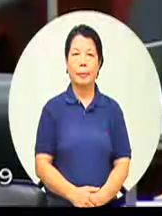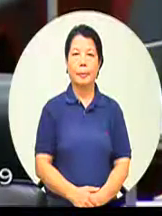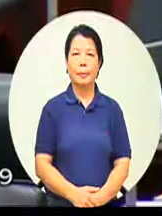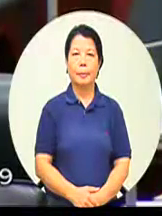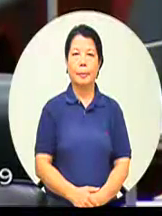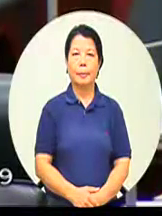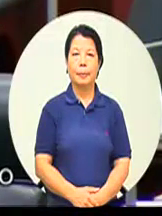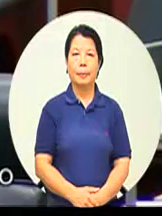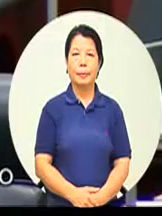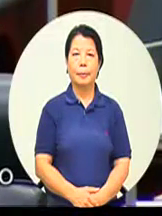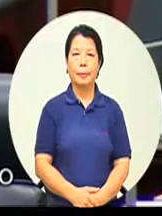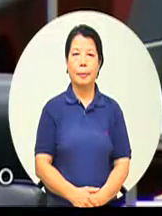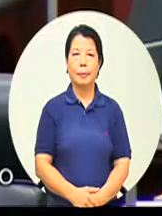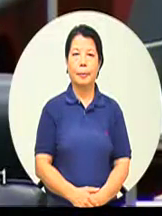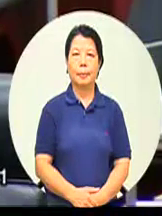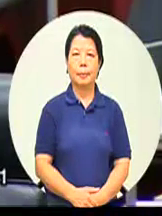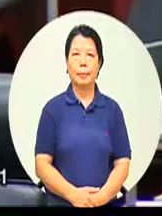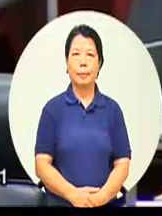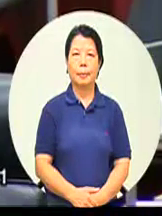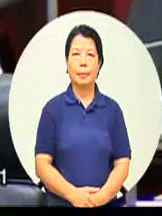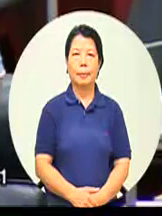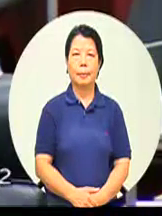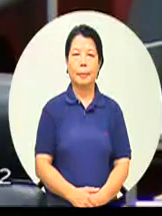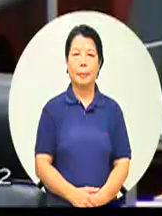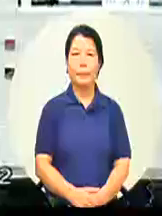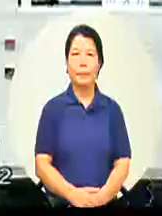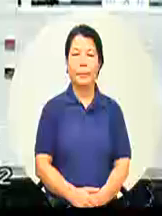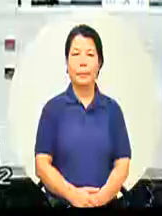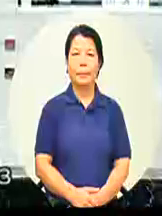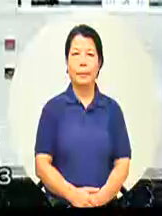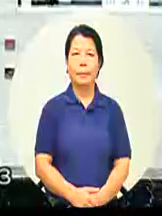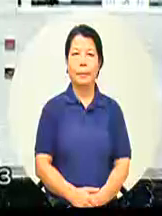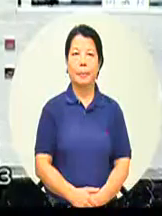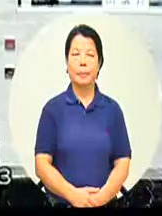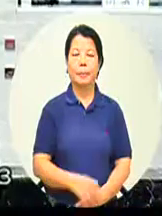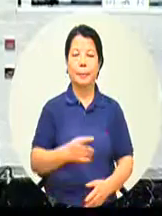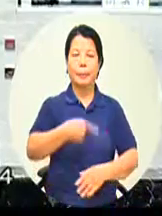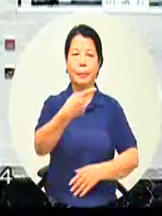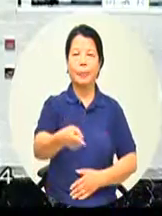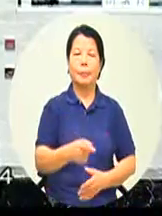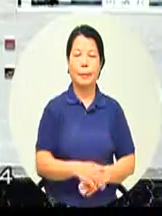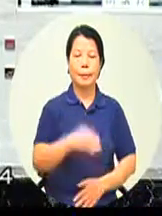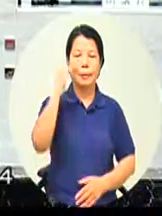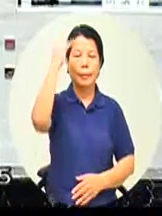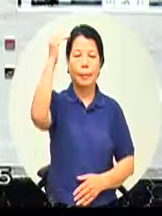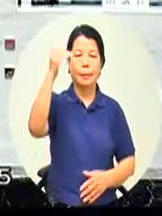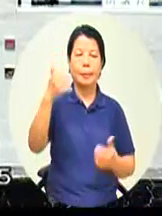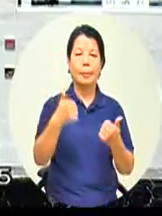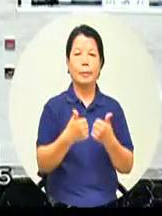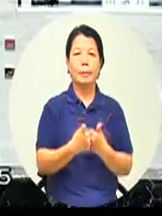有我好，我们会努力。谢谢。 好，接下来高敏玲高议员。